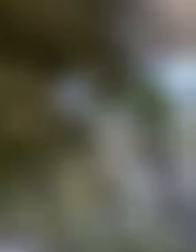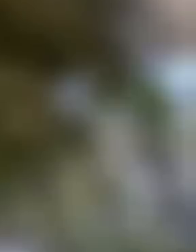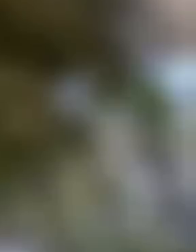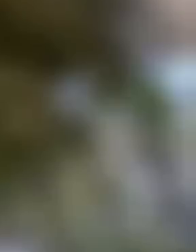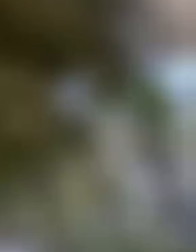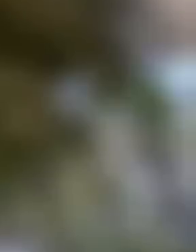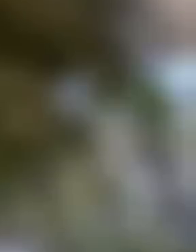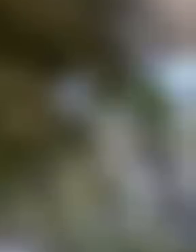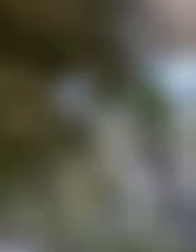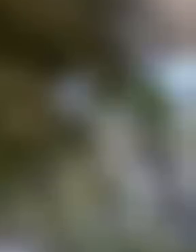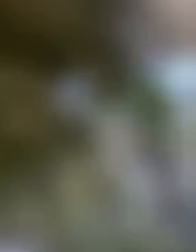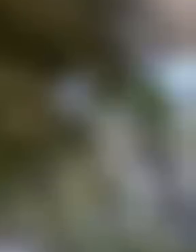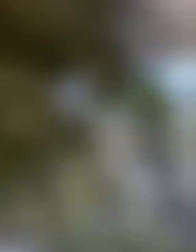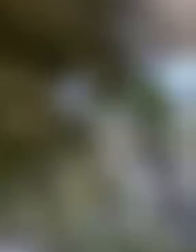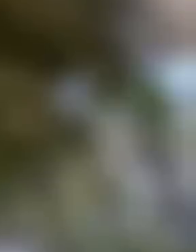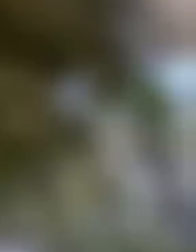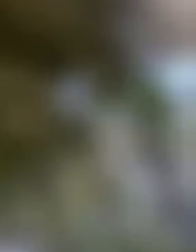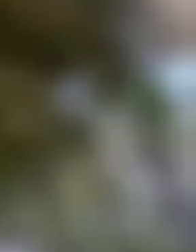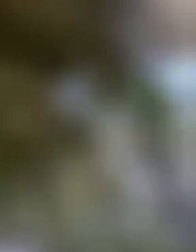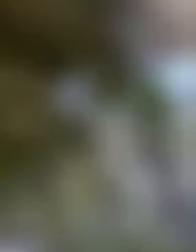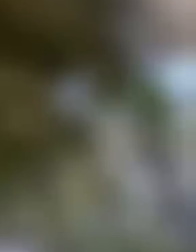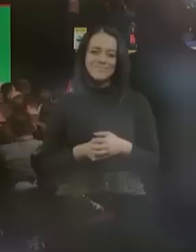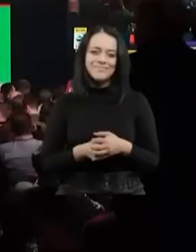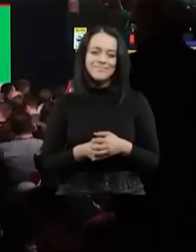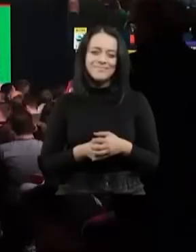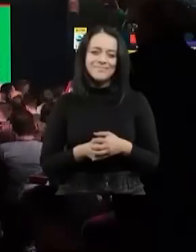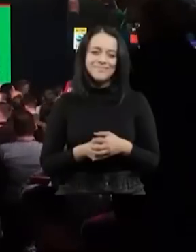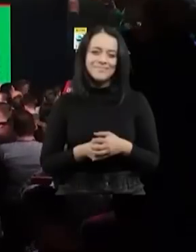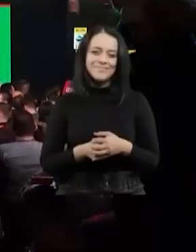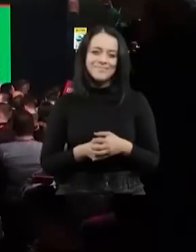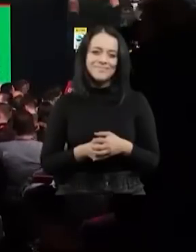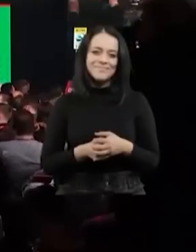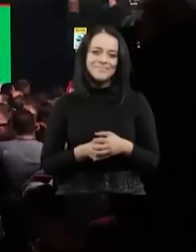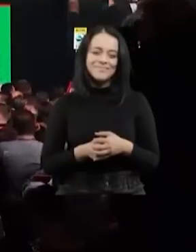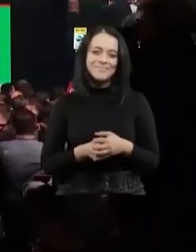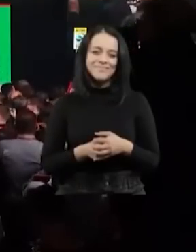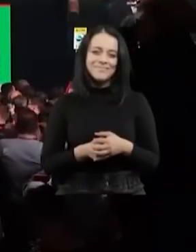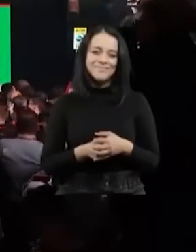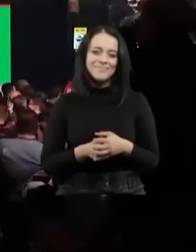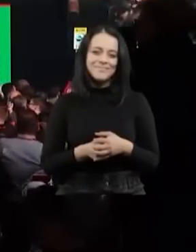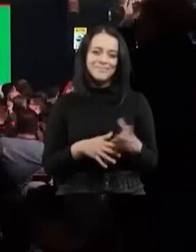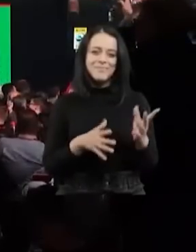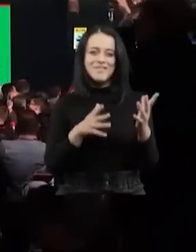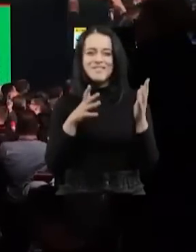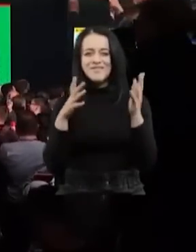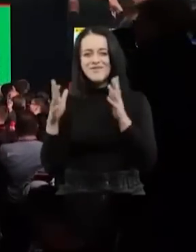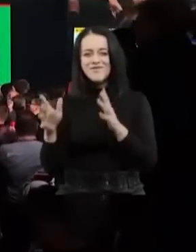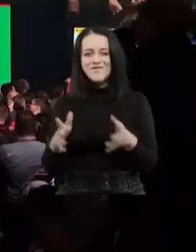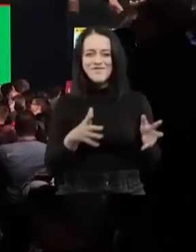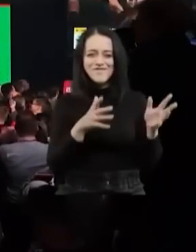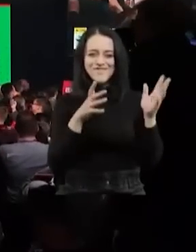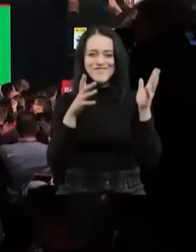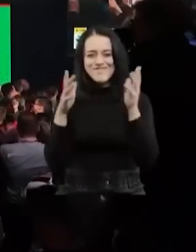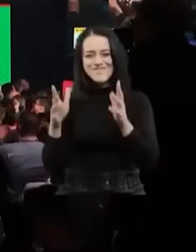się, że one świetnie działają, że one potrafiły wydźwignąć ogromną część naszego społeczeństwa z tego, z tej pułapki średniego